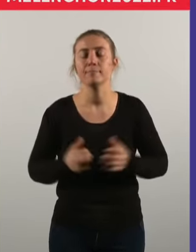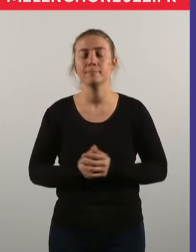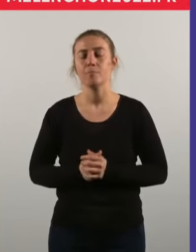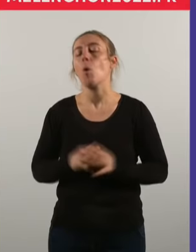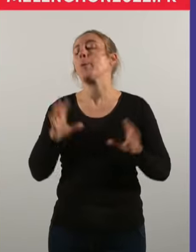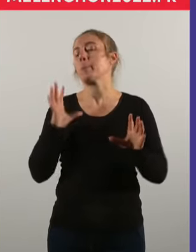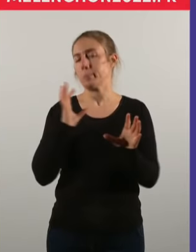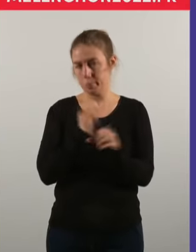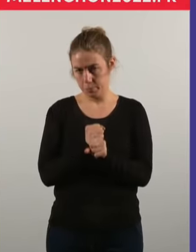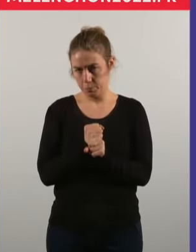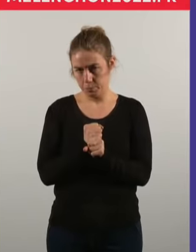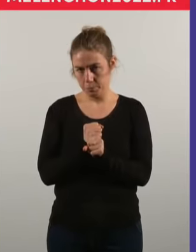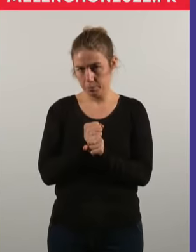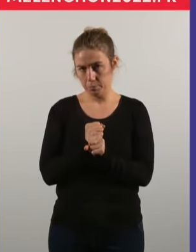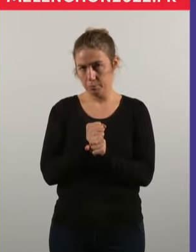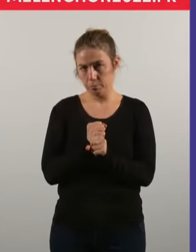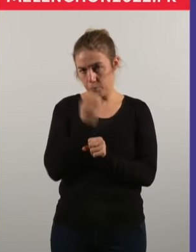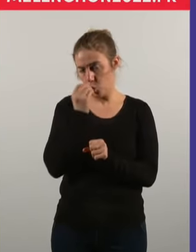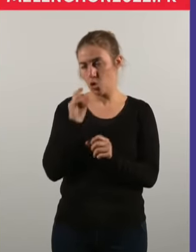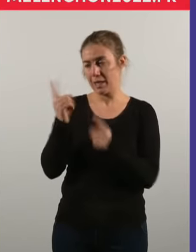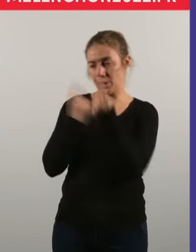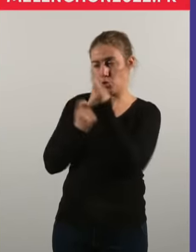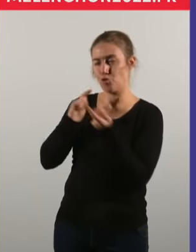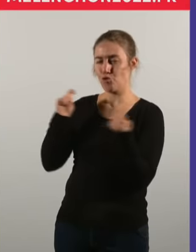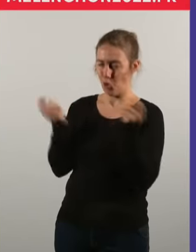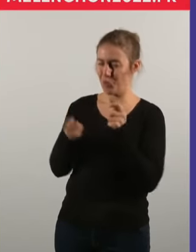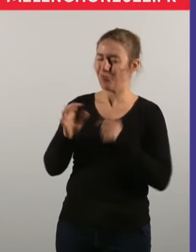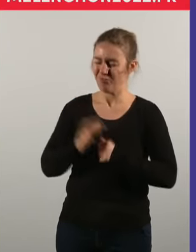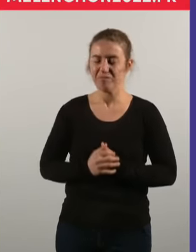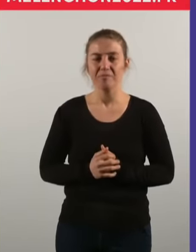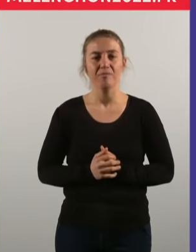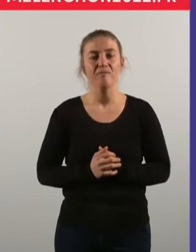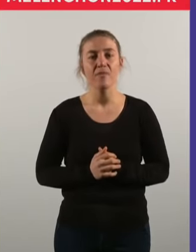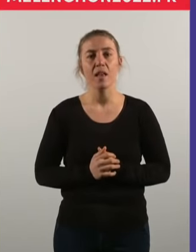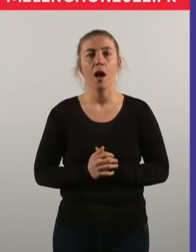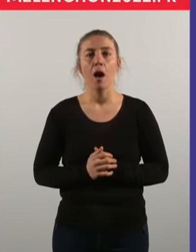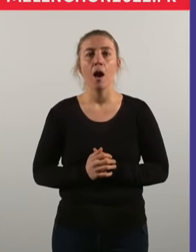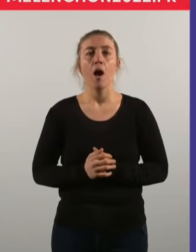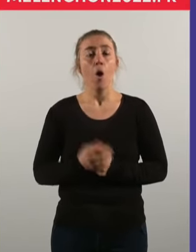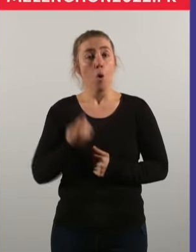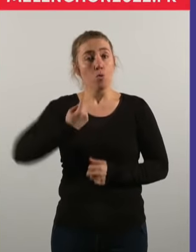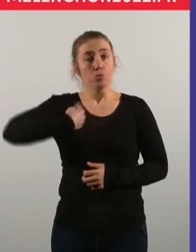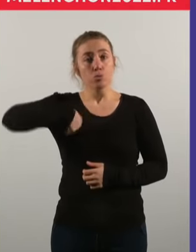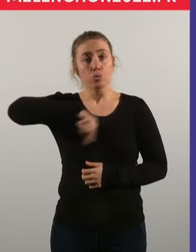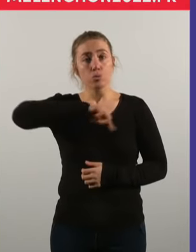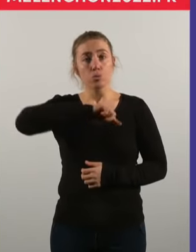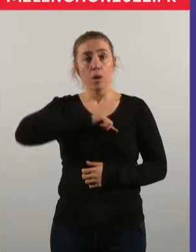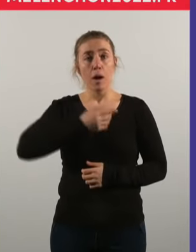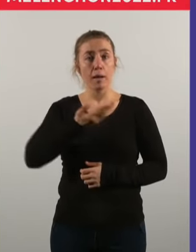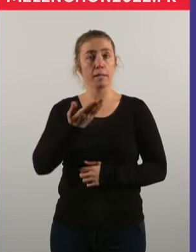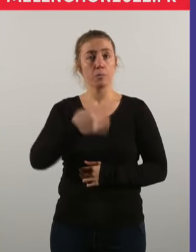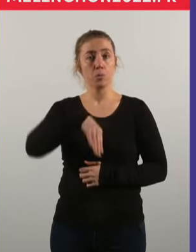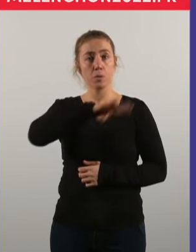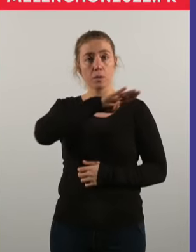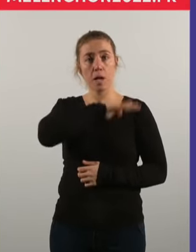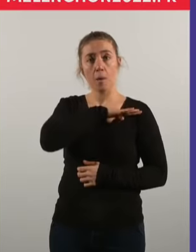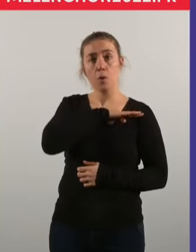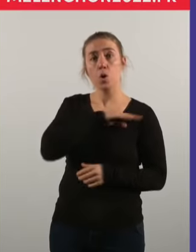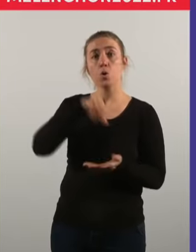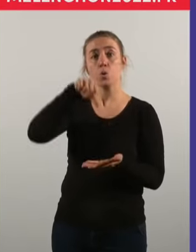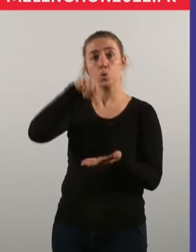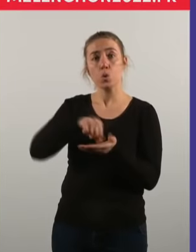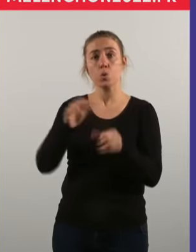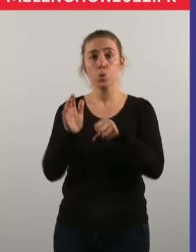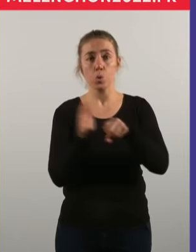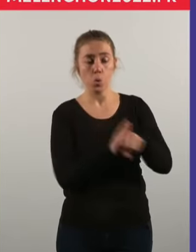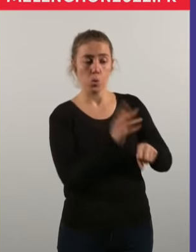Bref, ça me change. Nous ne sommes pas concernés par les mésaventures du centre-gauche. Et nous